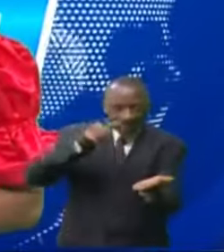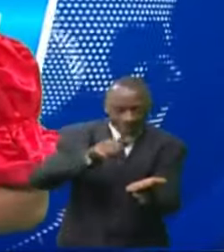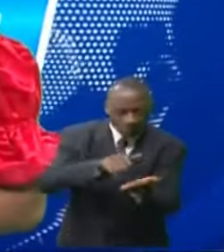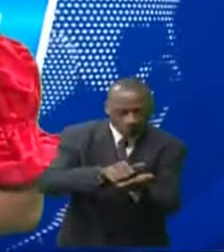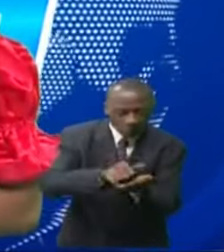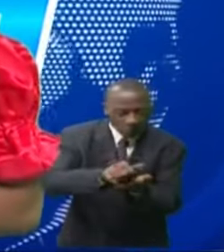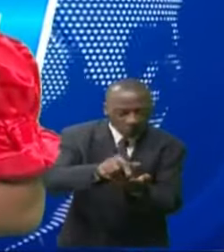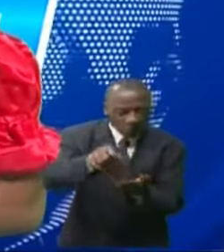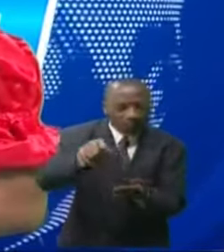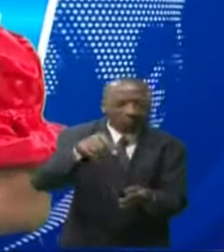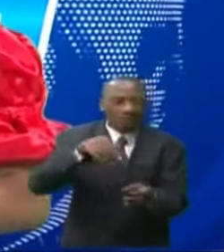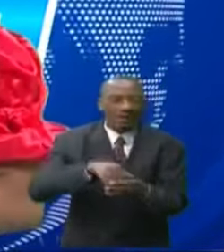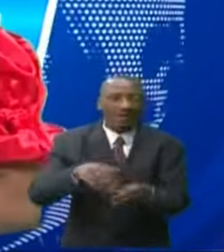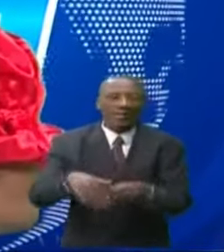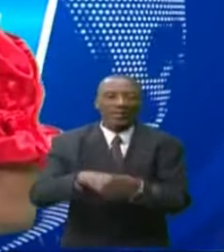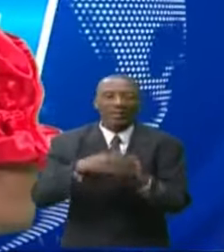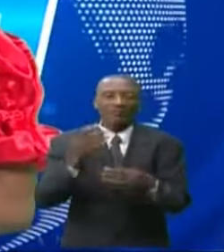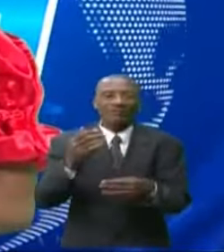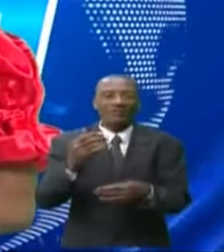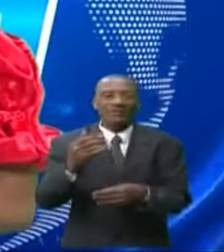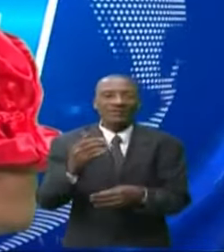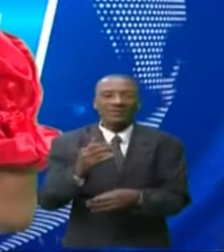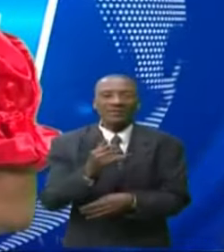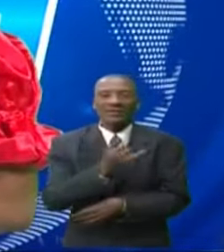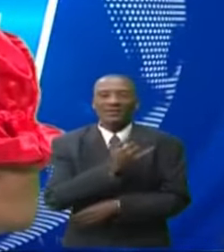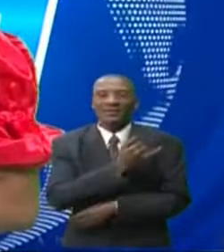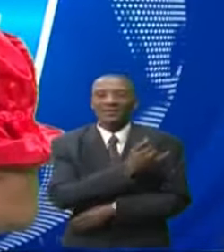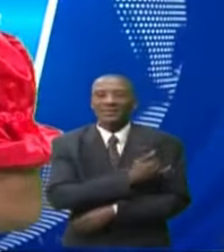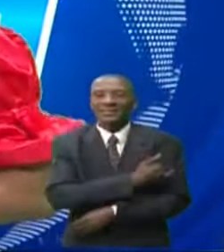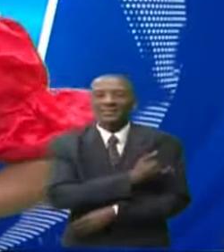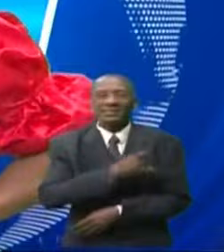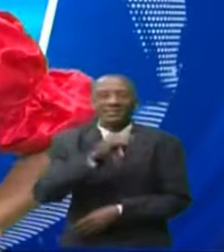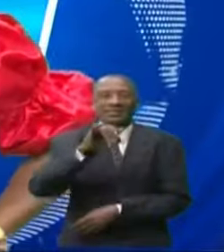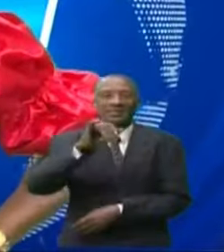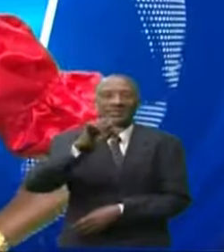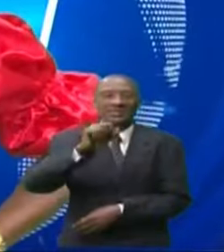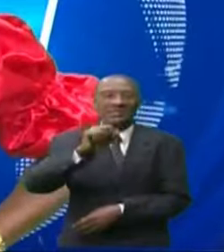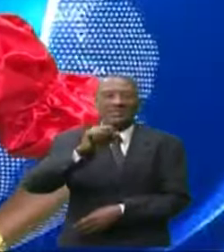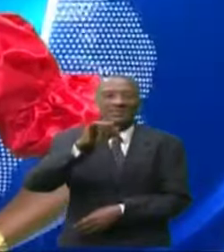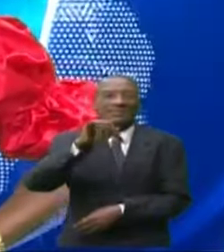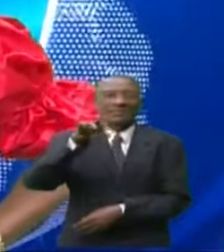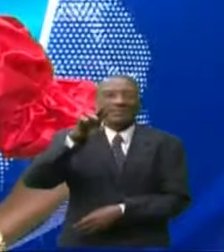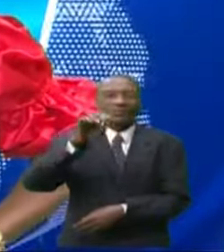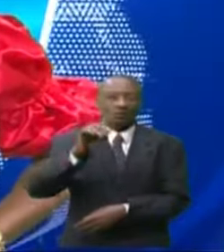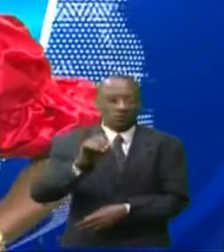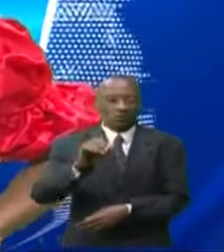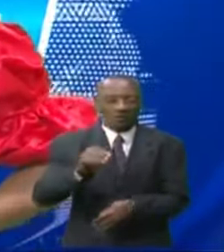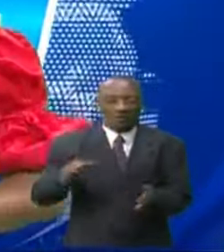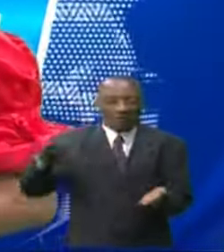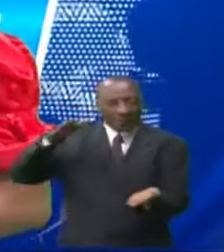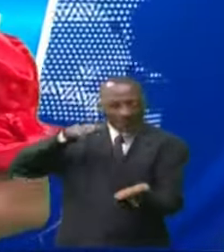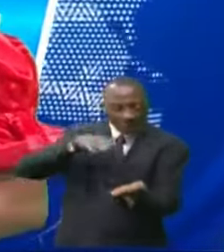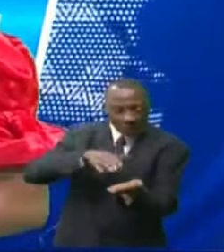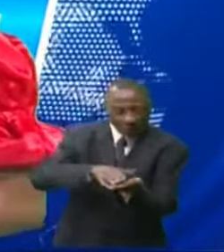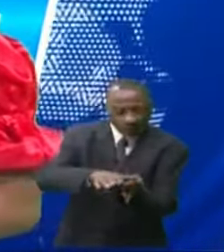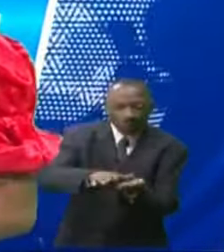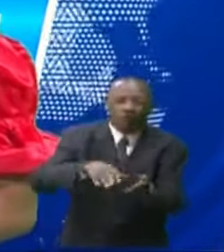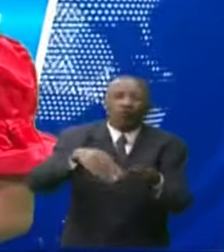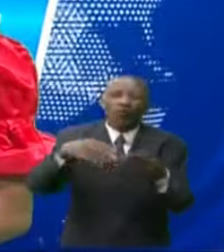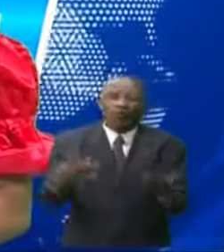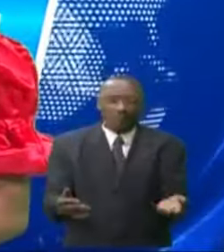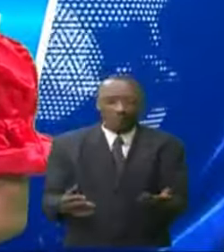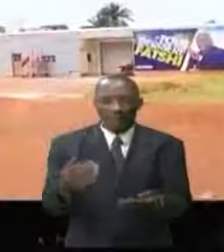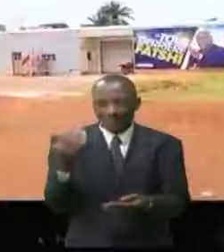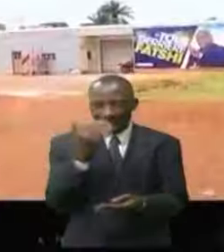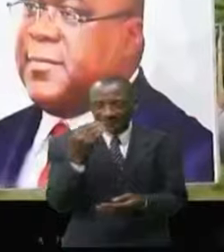isero à quelques heures de l'arrivée du chef du gouvernement central zoom sur cette infrastructure avec damass et